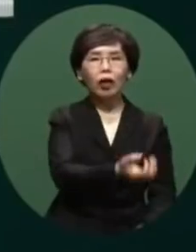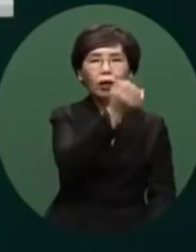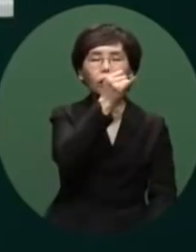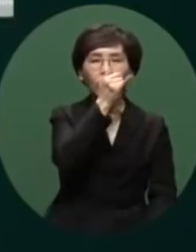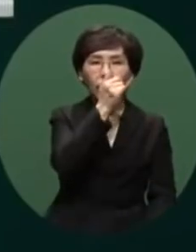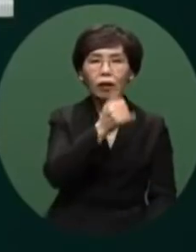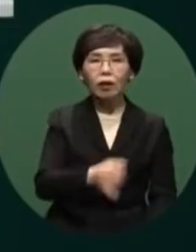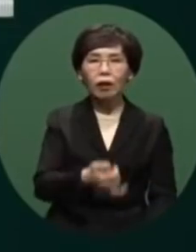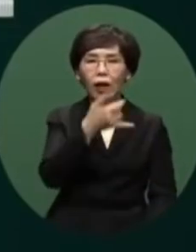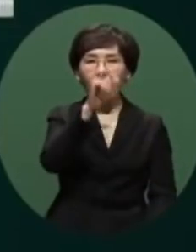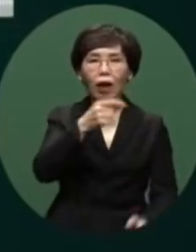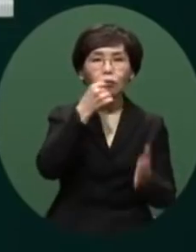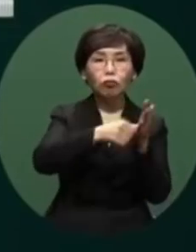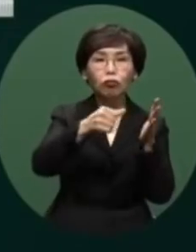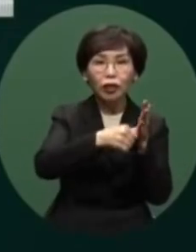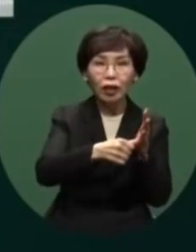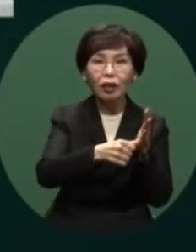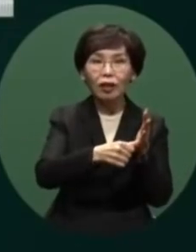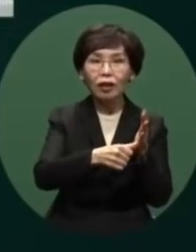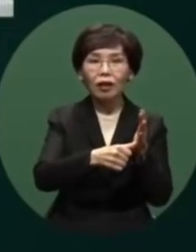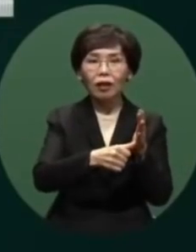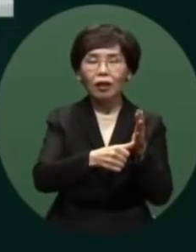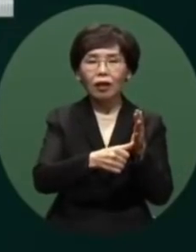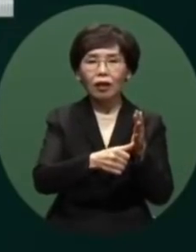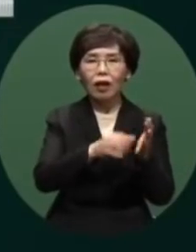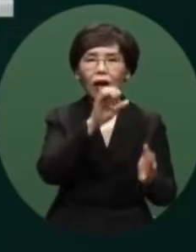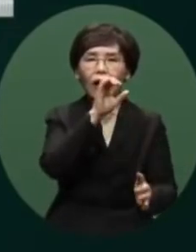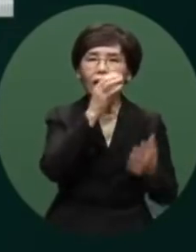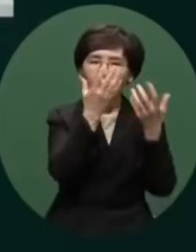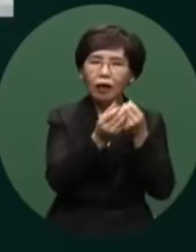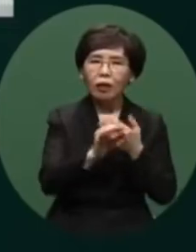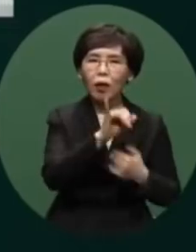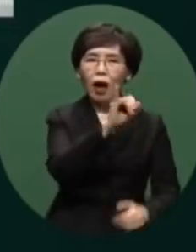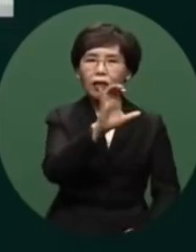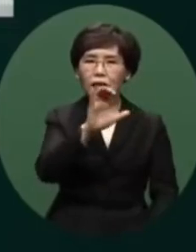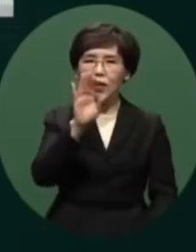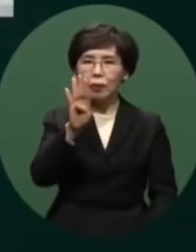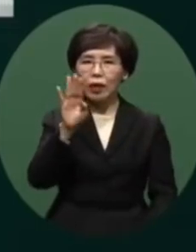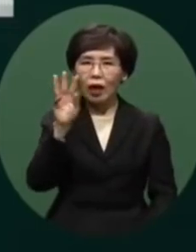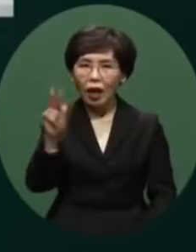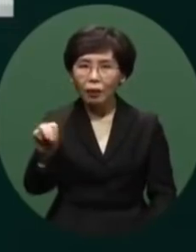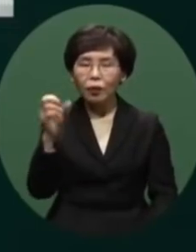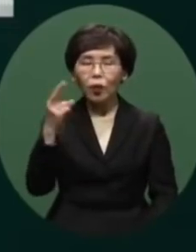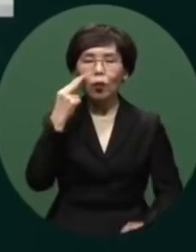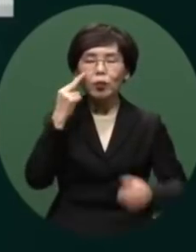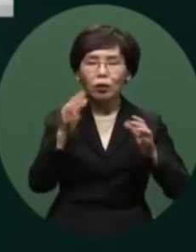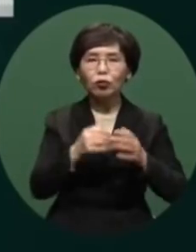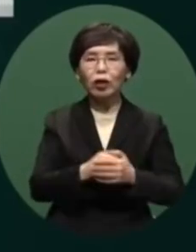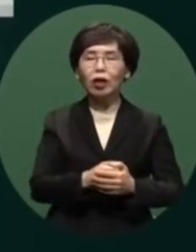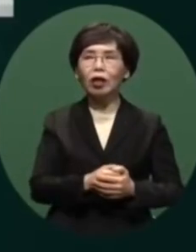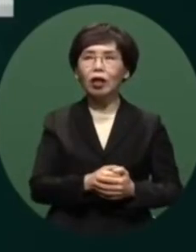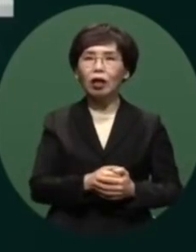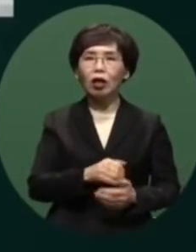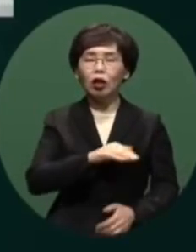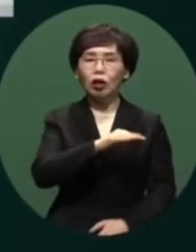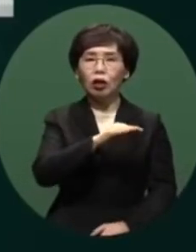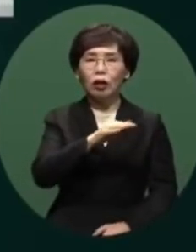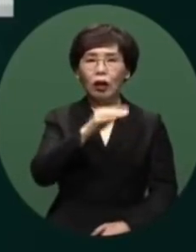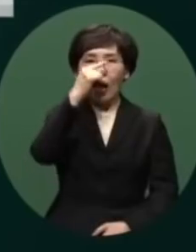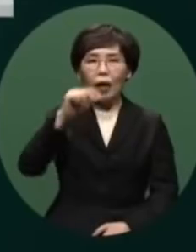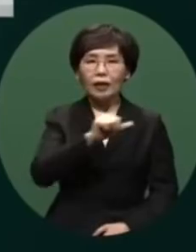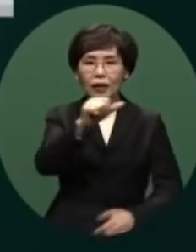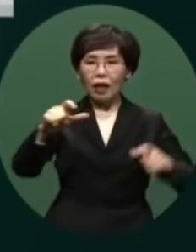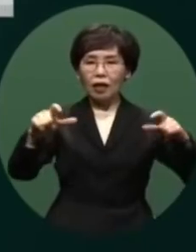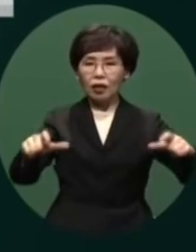있는 핵무기를 뭐 ICBM이라든가 또는 미국이 우리 아시아